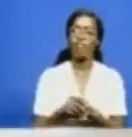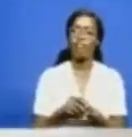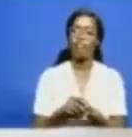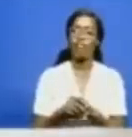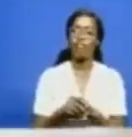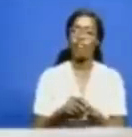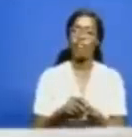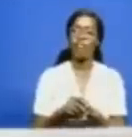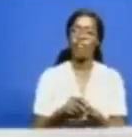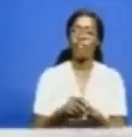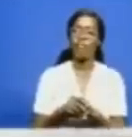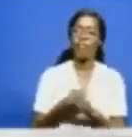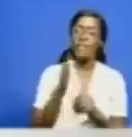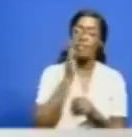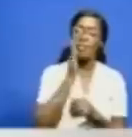Mama Martha,